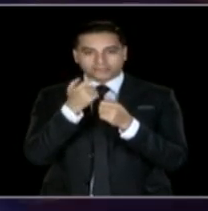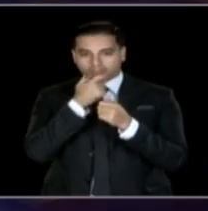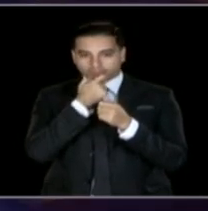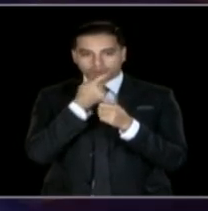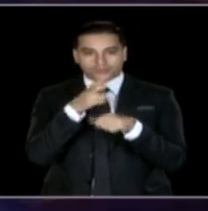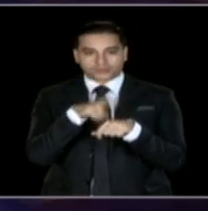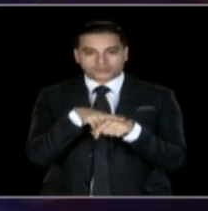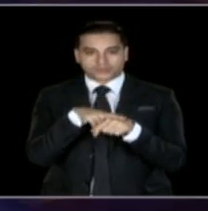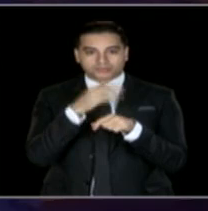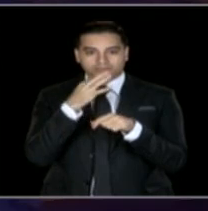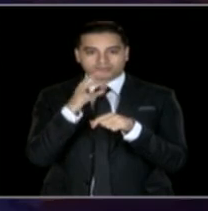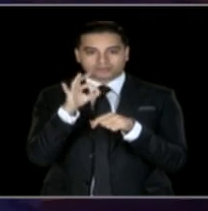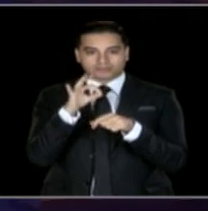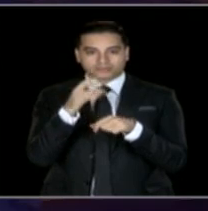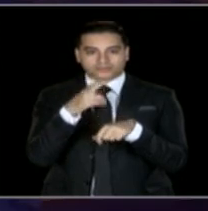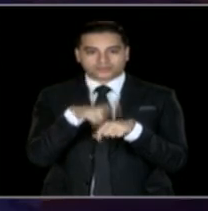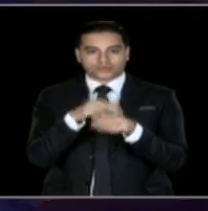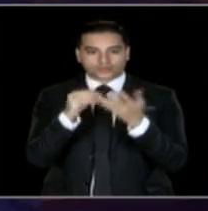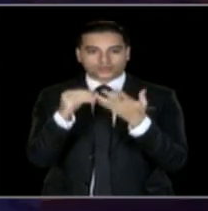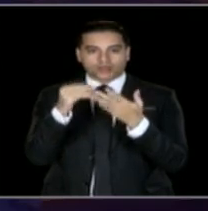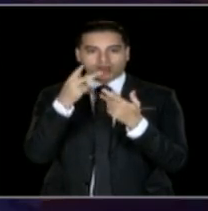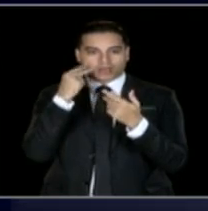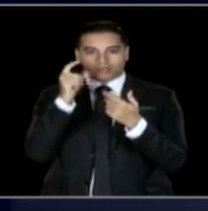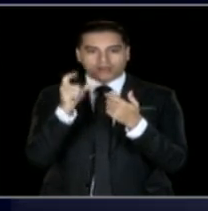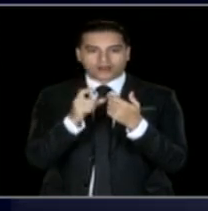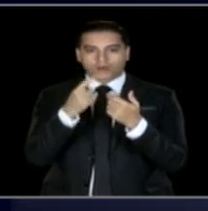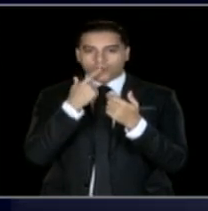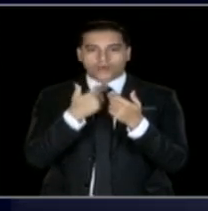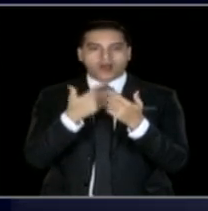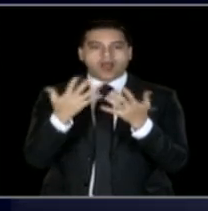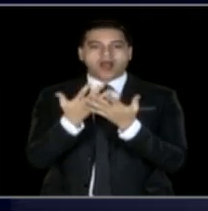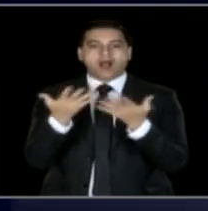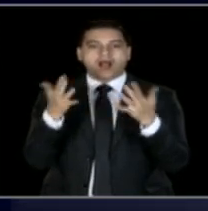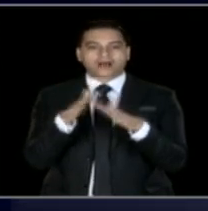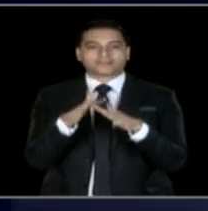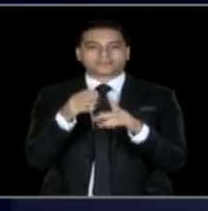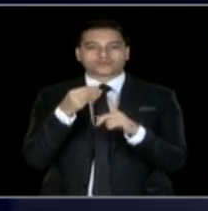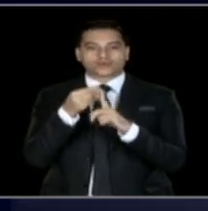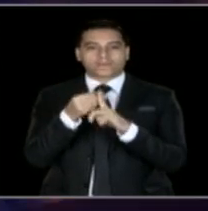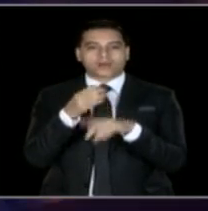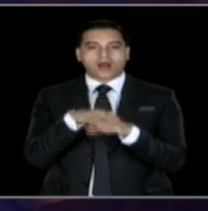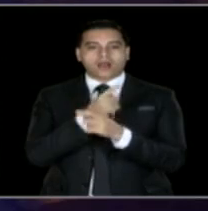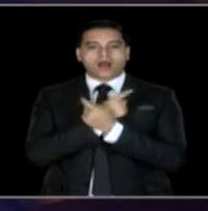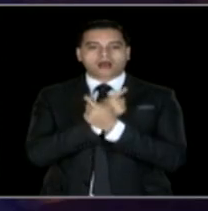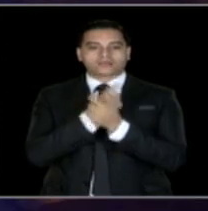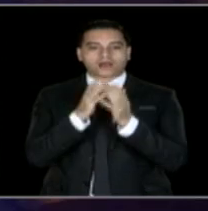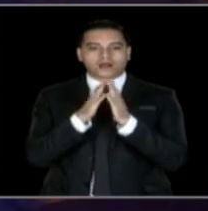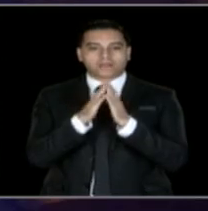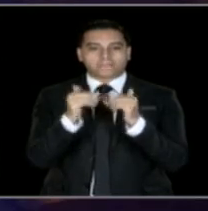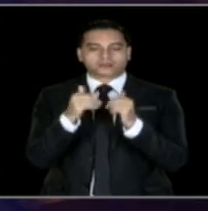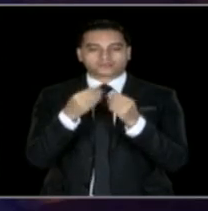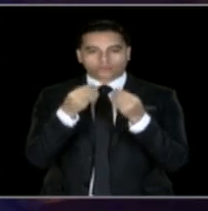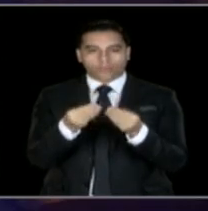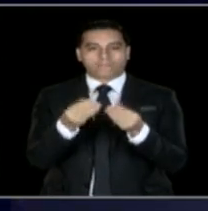وانجليزي فرنش وبتعلم شويه ايطالي قوليلي ايه اكتر حاجه بتحبيها في مصر